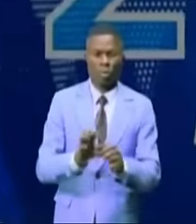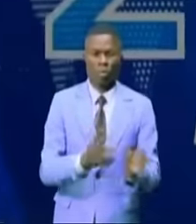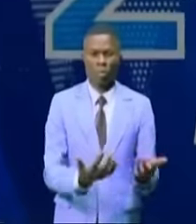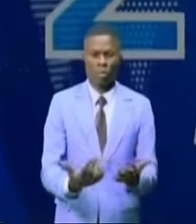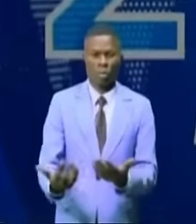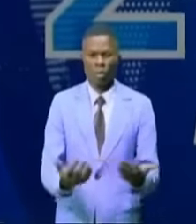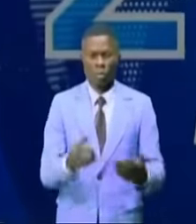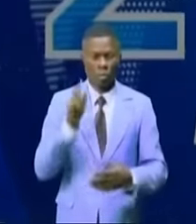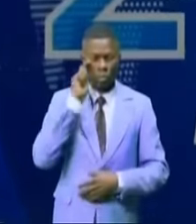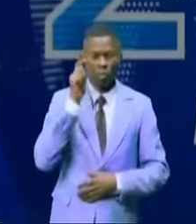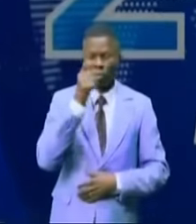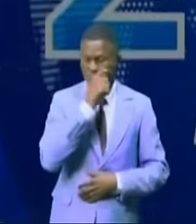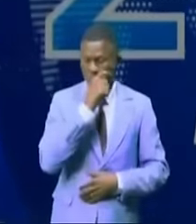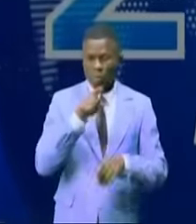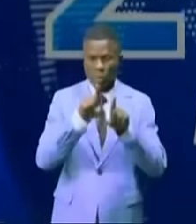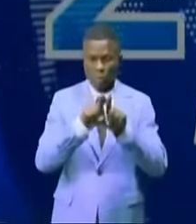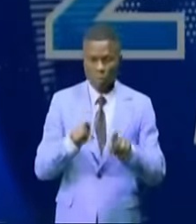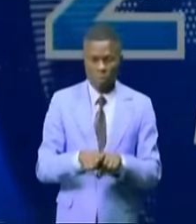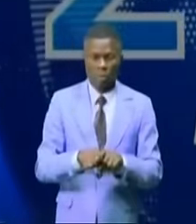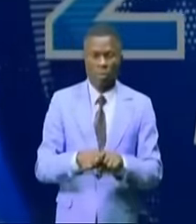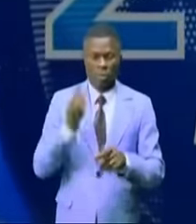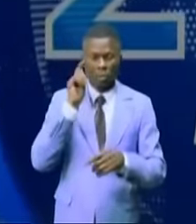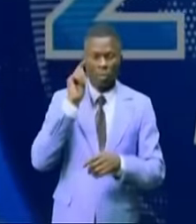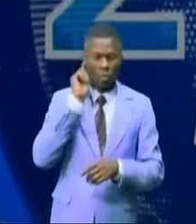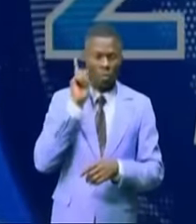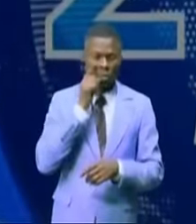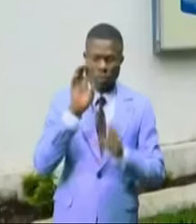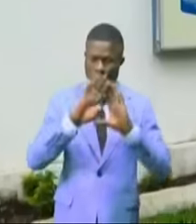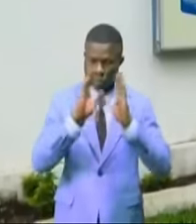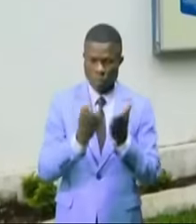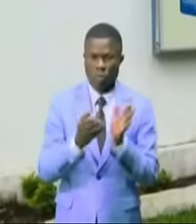version destinée aux malvoyants. Titi Samba.